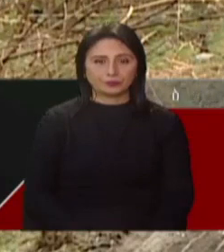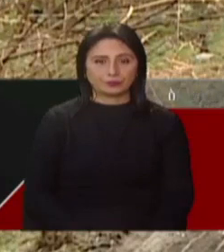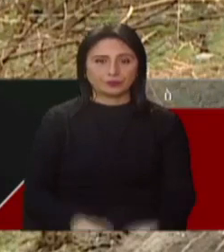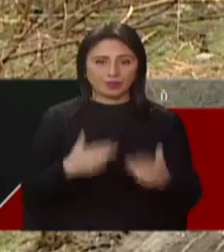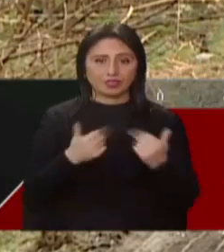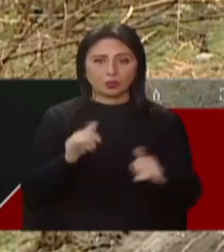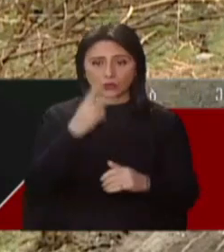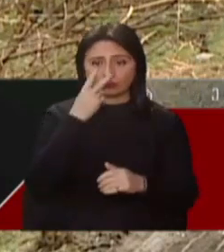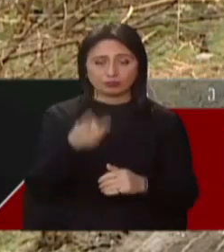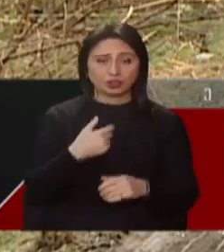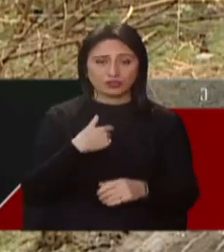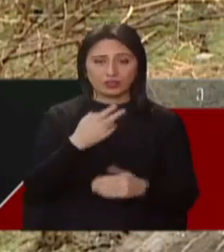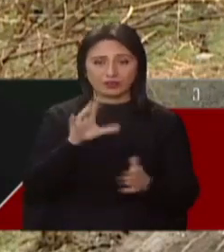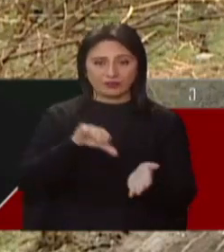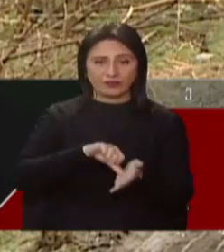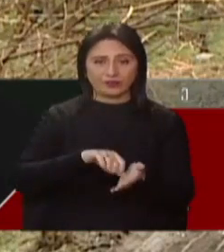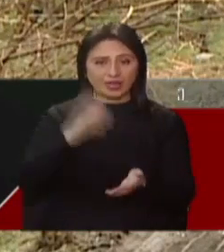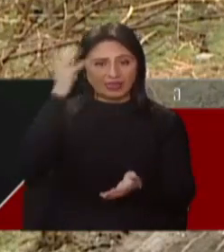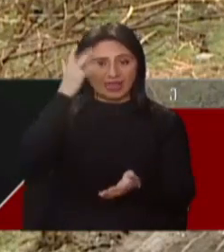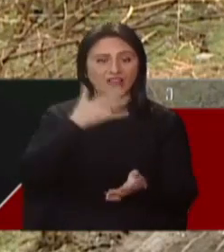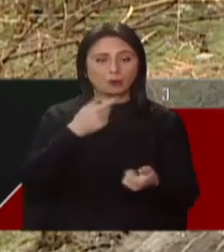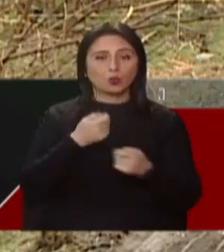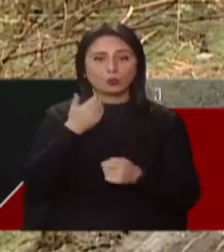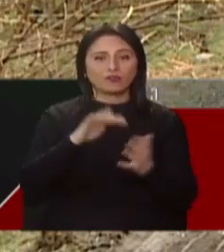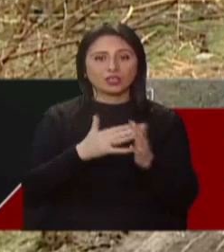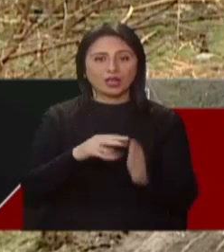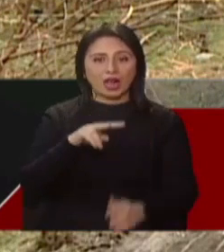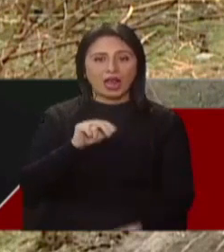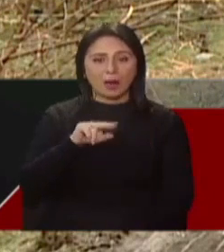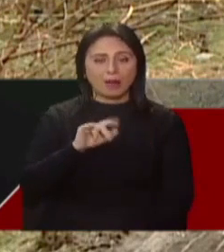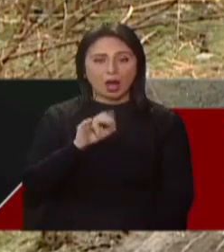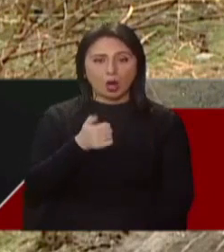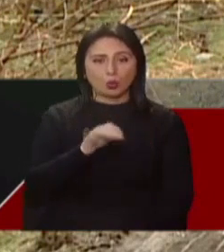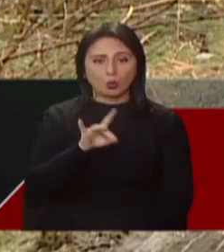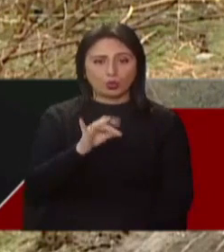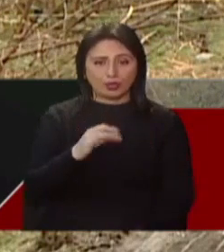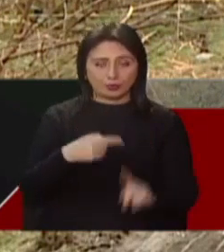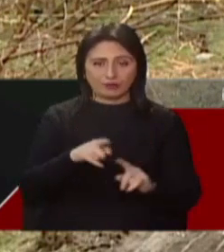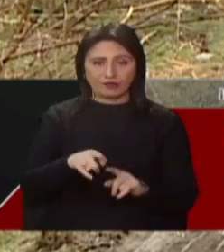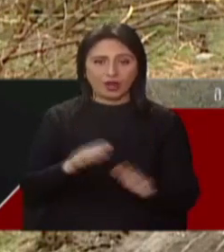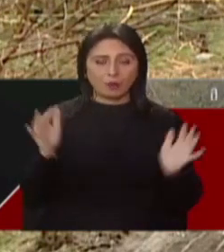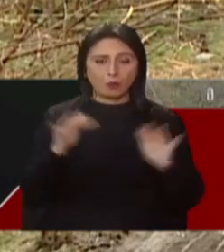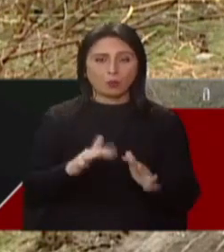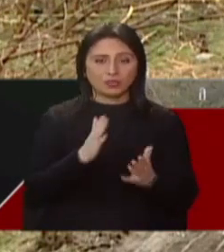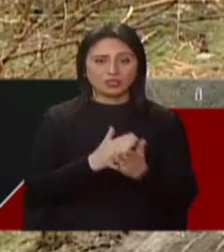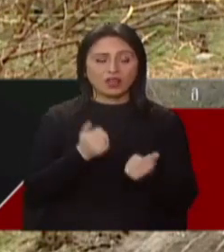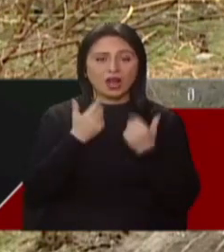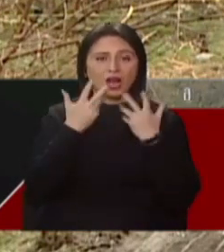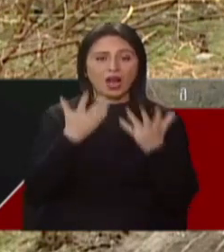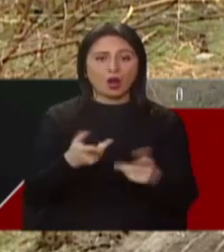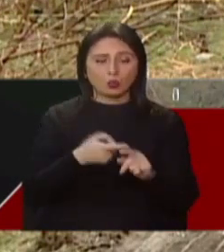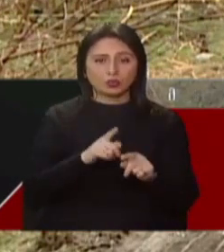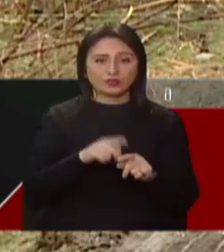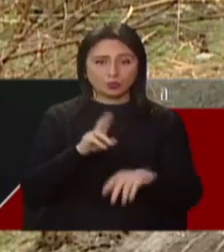Dia როგორც ხედავთ, ახლა ჩვენ მიმყოფებით თელავის მუნიციპალიტეტის სოფელ ლაფაყურის შესასვლელში, აქ მობილიზებულია დიდი